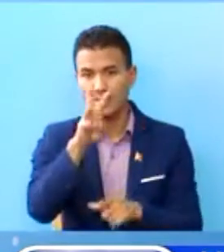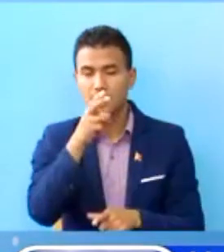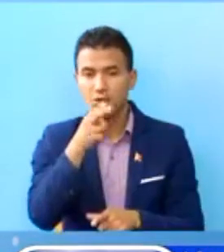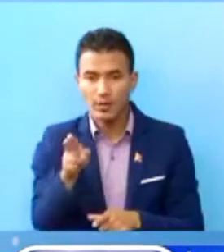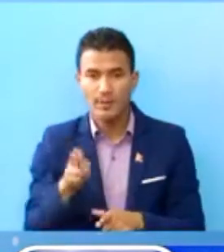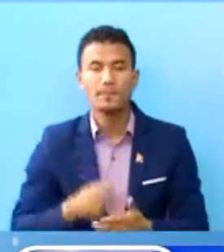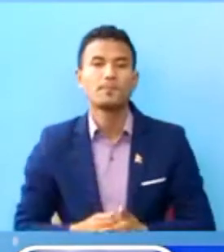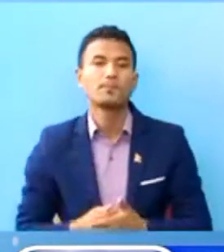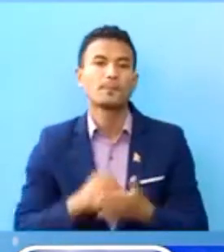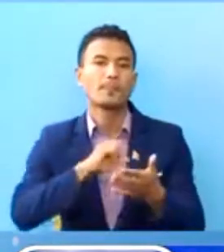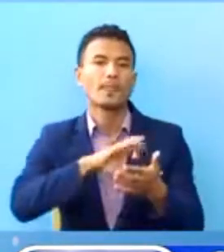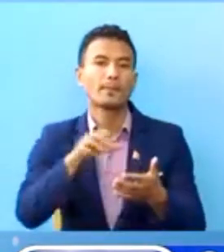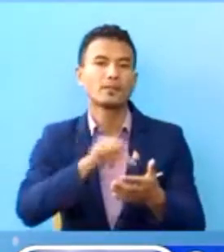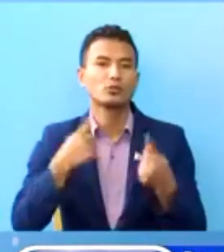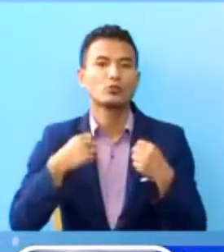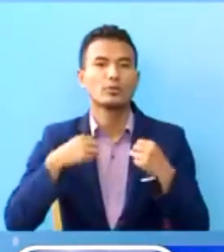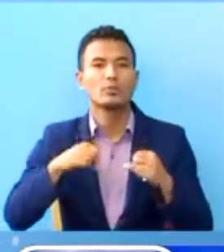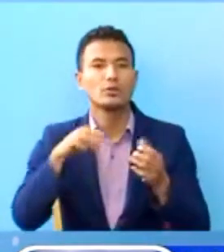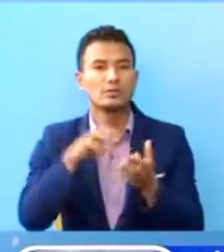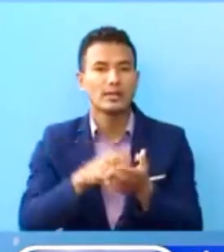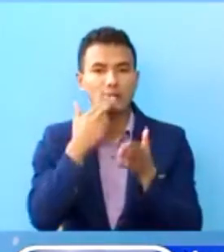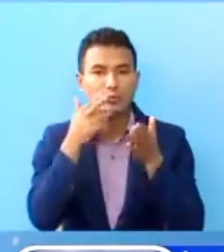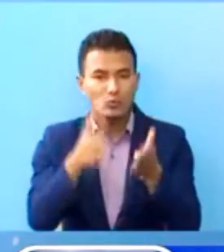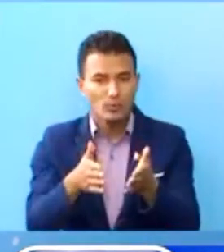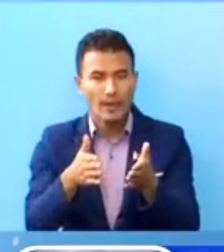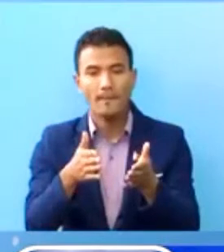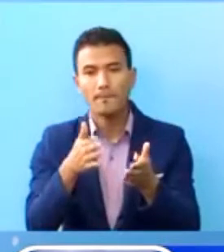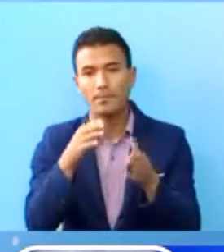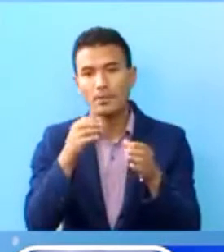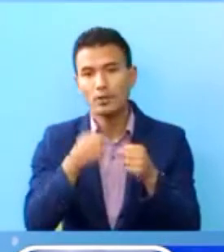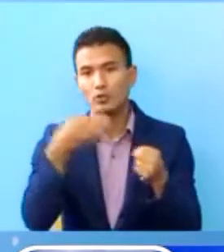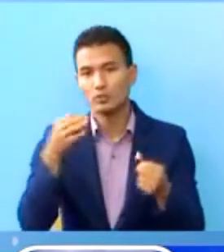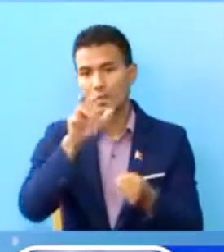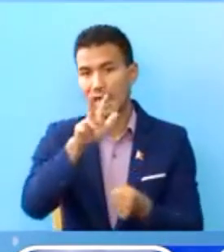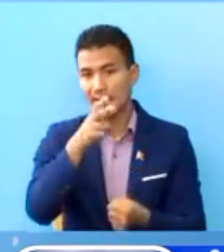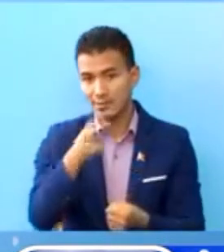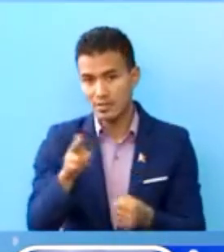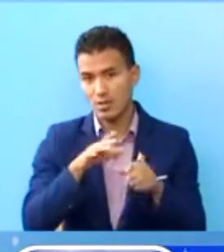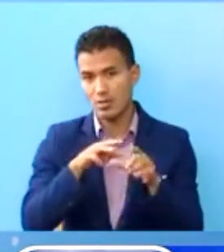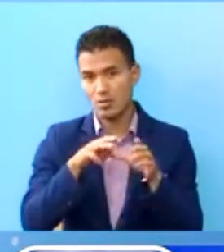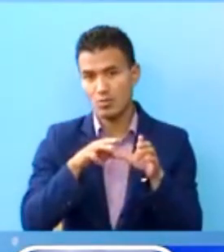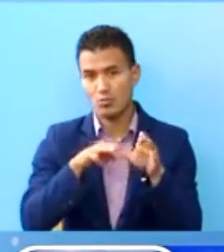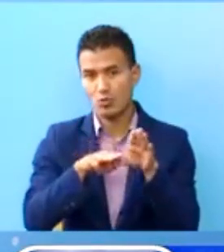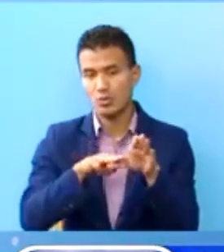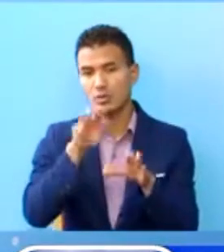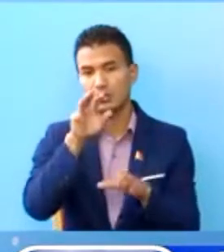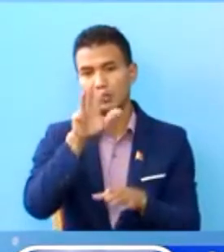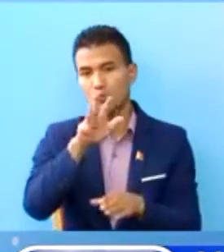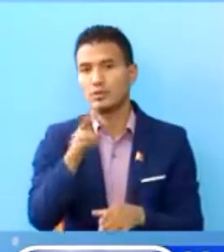3 जना, प्रादेशिक जनस्वास्थ्य प्रयोगशाला जनकपुरमा धनुषाका 8 जना र महोत्तरीका 9 जना